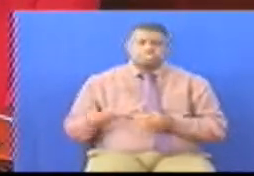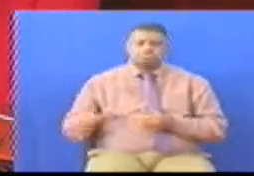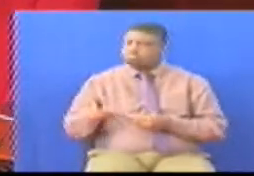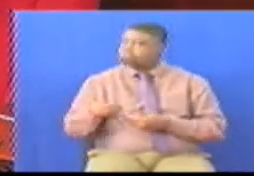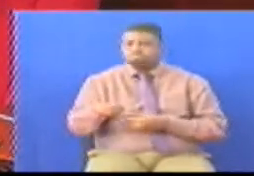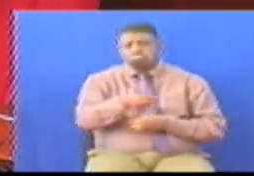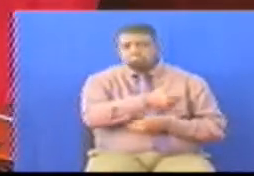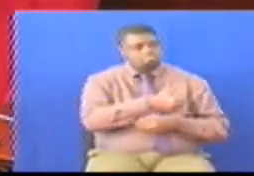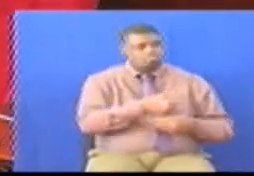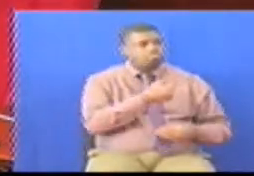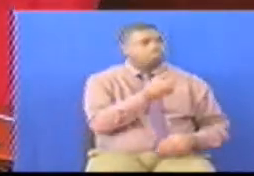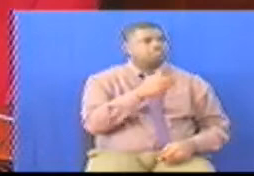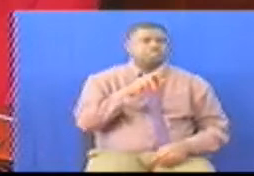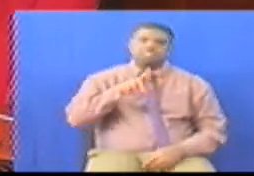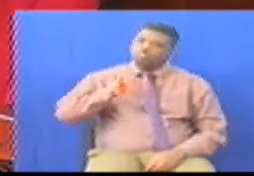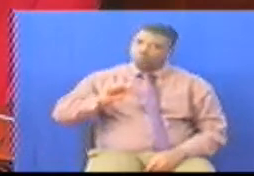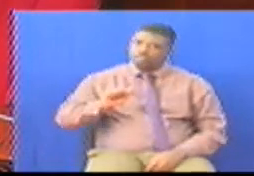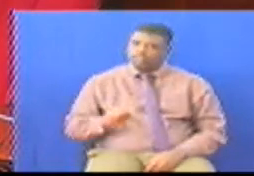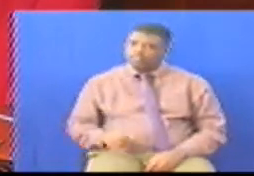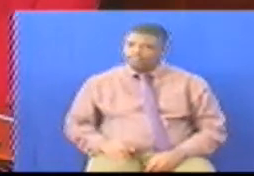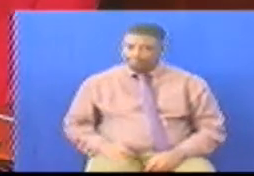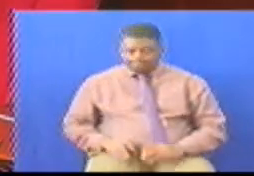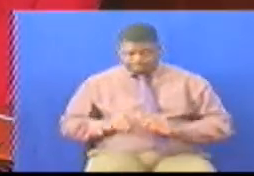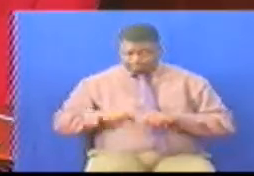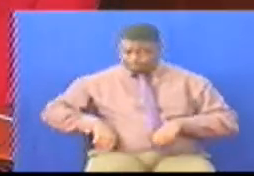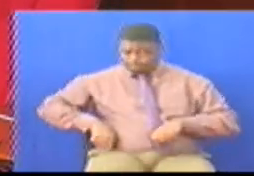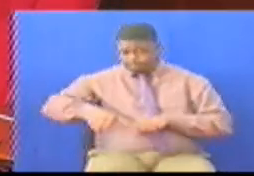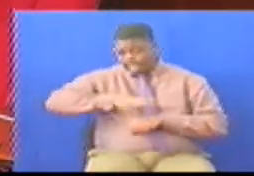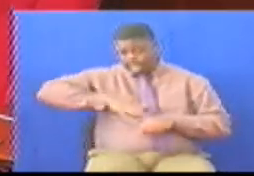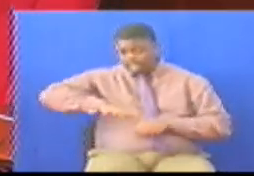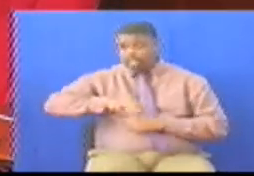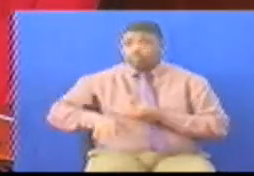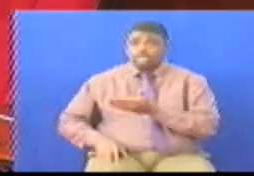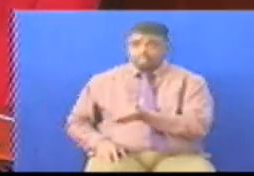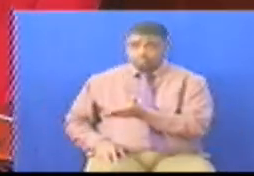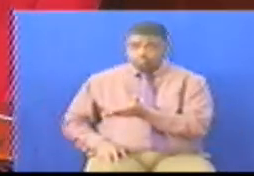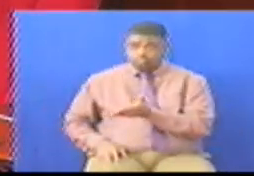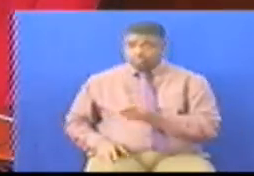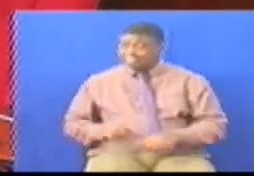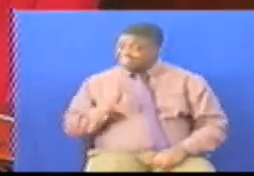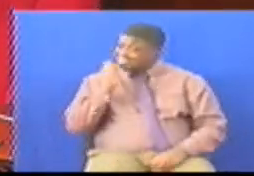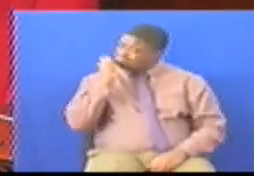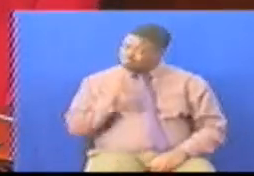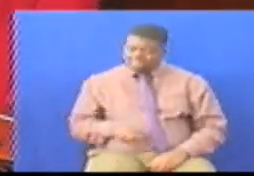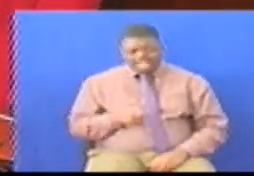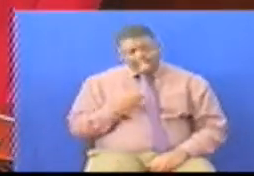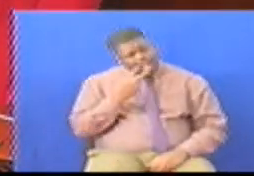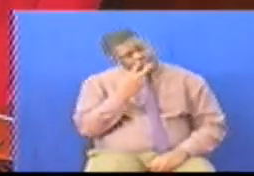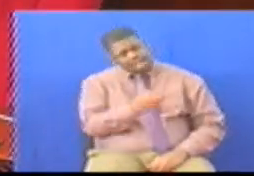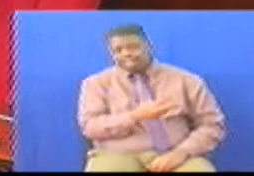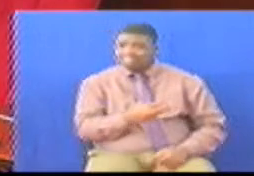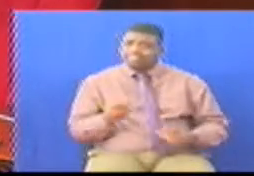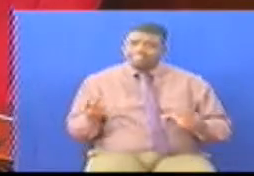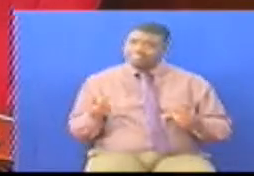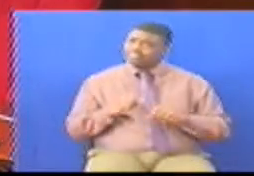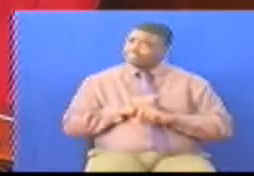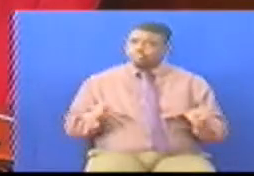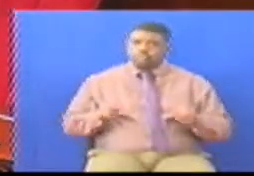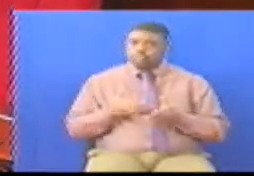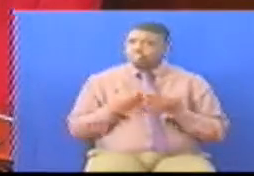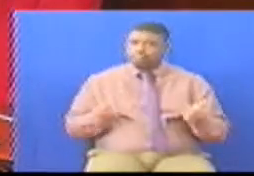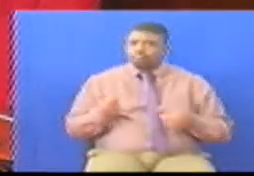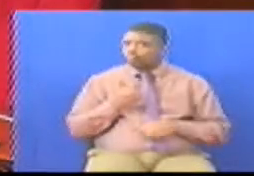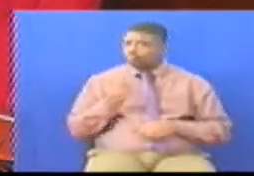mamlaka ya mapato. Lakini maeneo hayo, yapo maeneo kwa kweli Mheshimiwa Spika yaangalia, unaona si kwa sababu tu